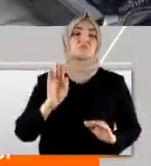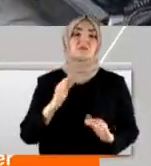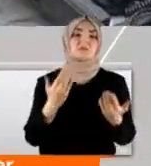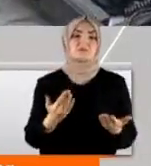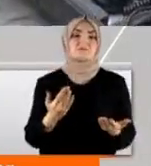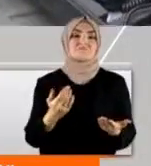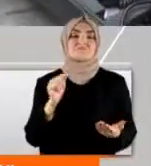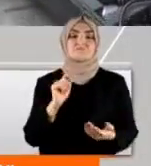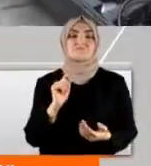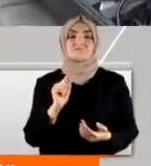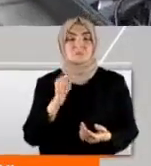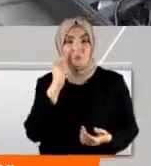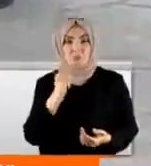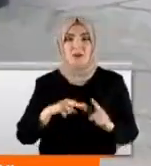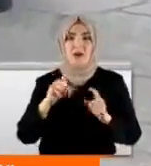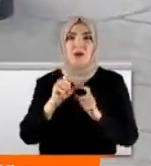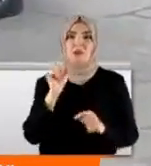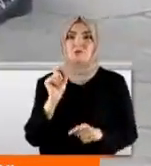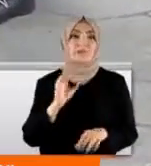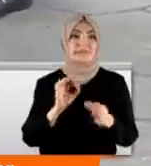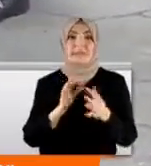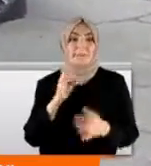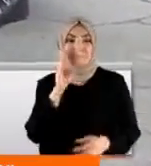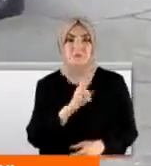Aso'nun nereye baktığı yine çözülemedi.